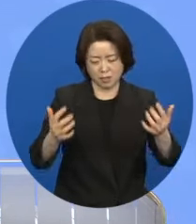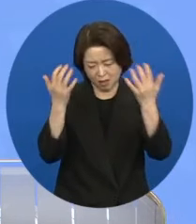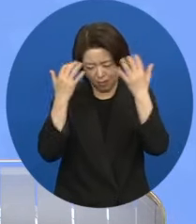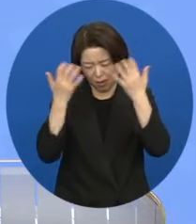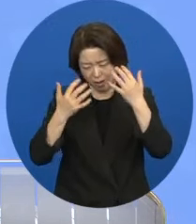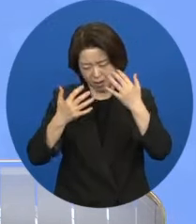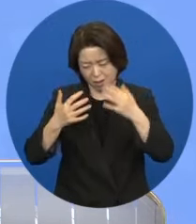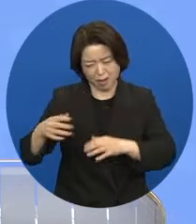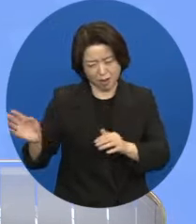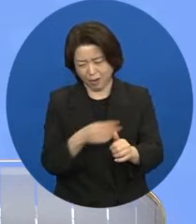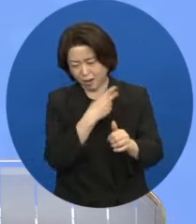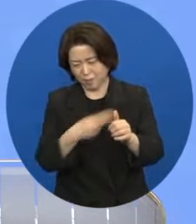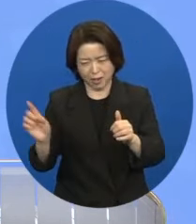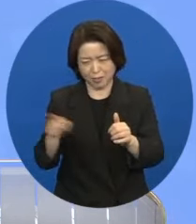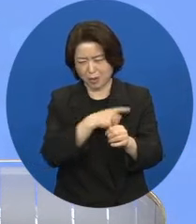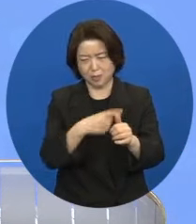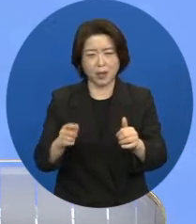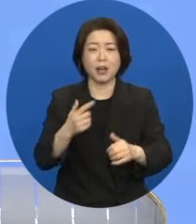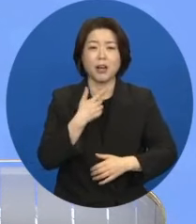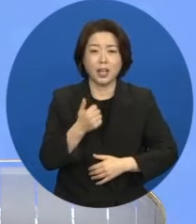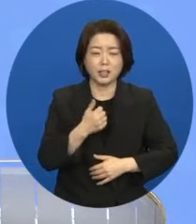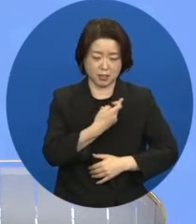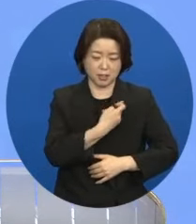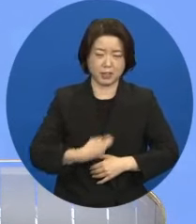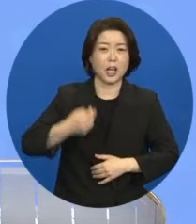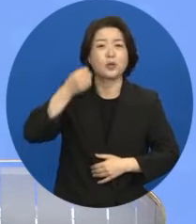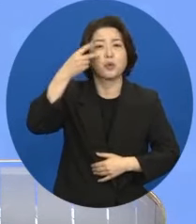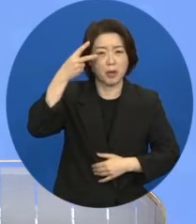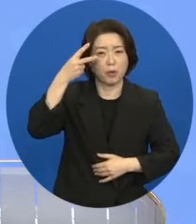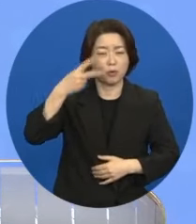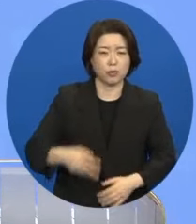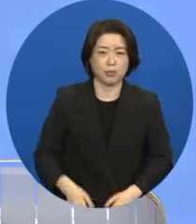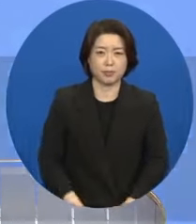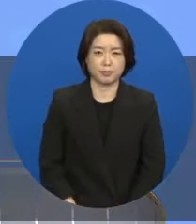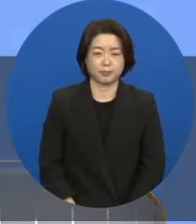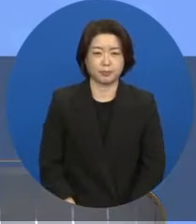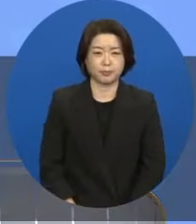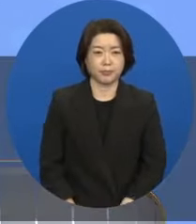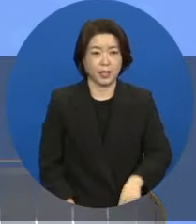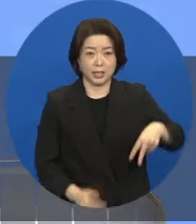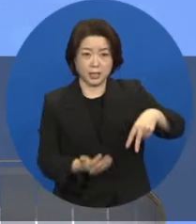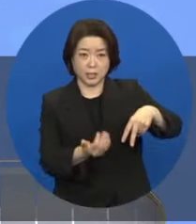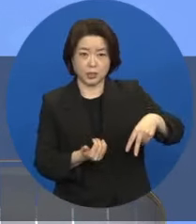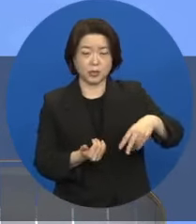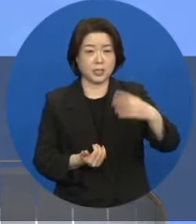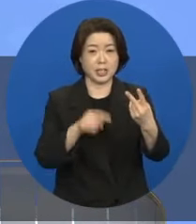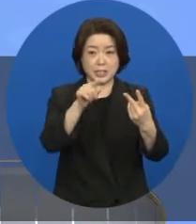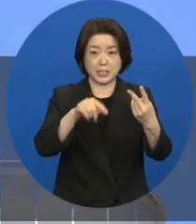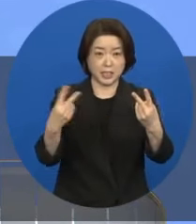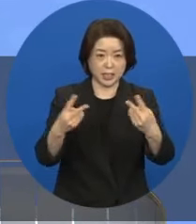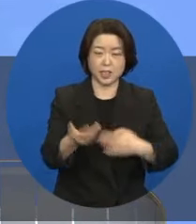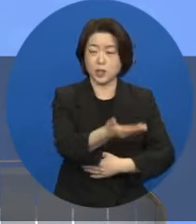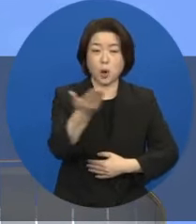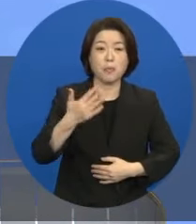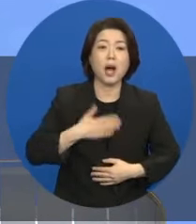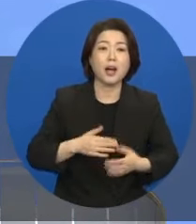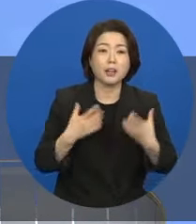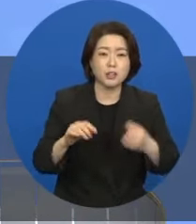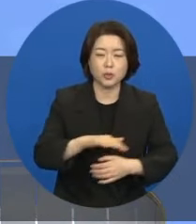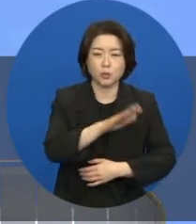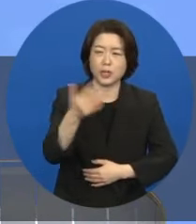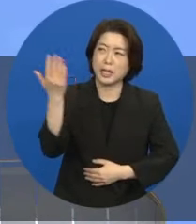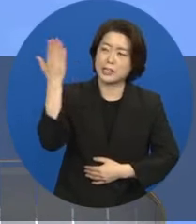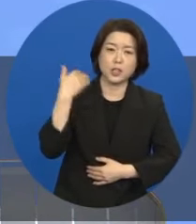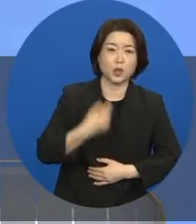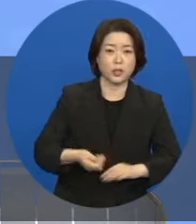받았던 사람이 사도 바울입니다 그가 데살로니전서 2장 2절에 이렇게 고백합니다 여러분이 아는 바와 같이 우리가 전에 빌립보에서